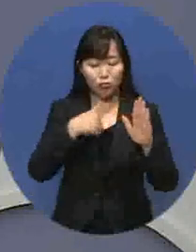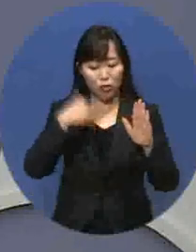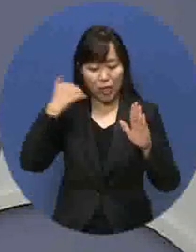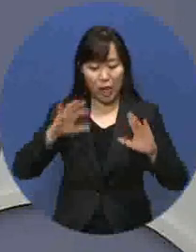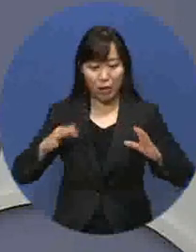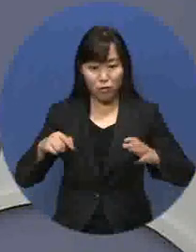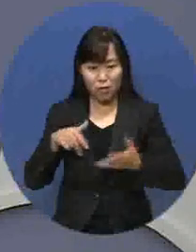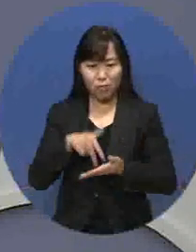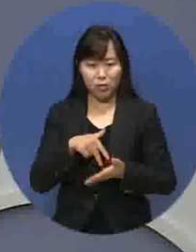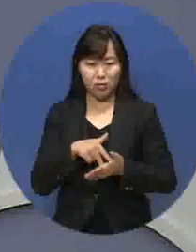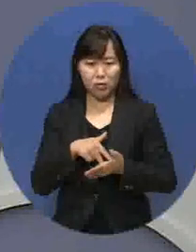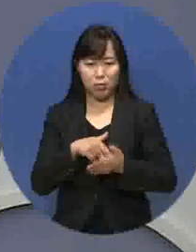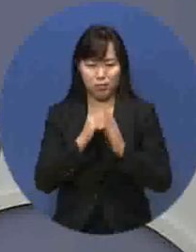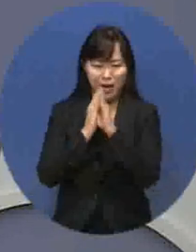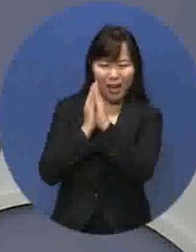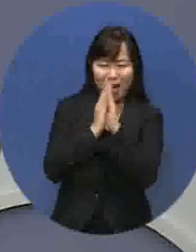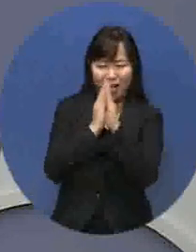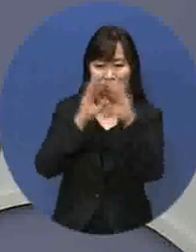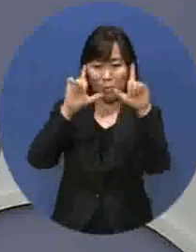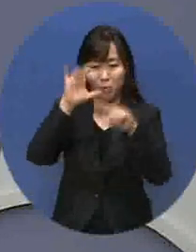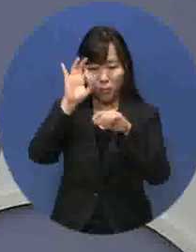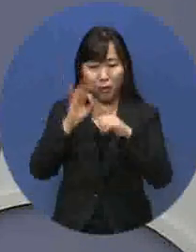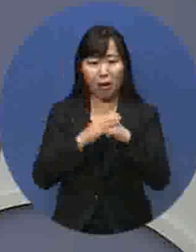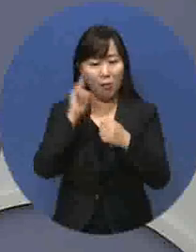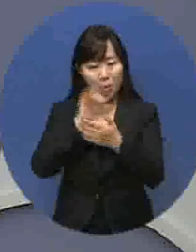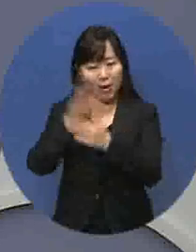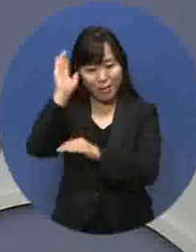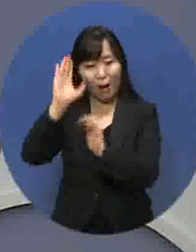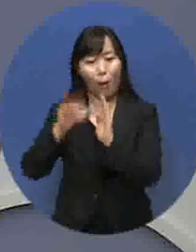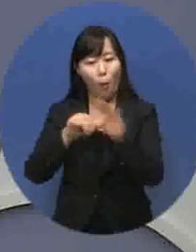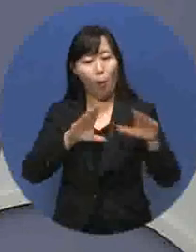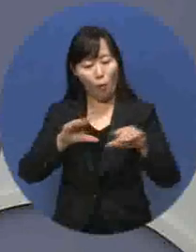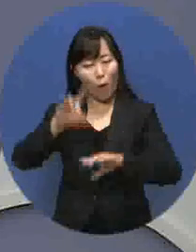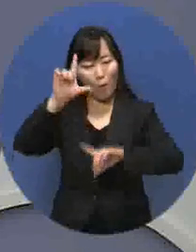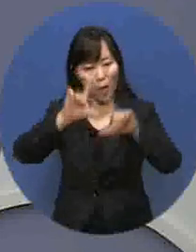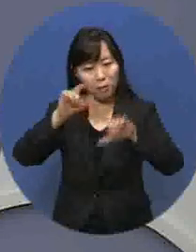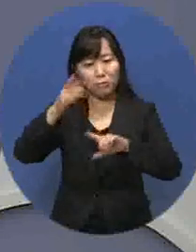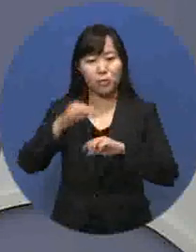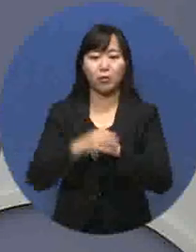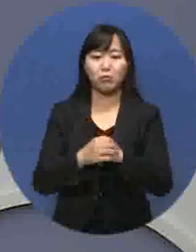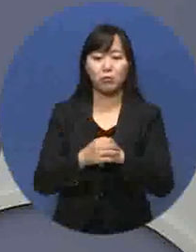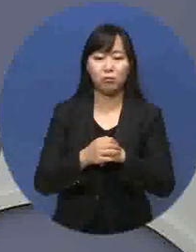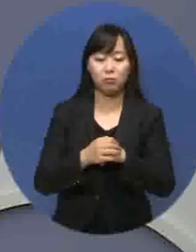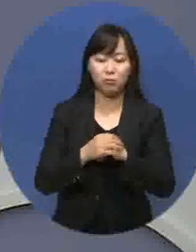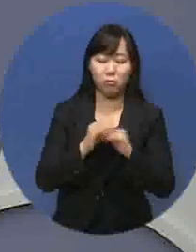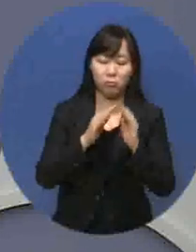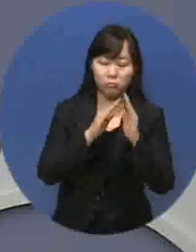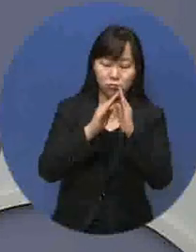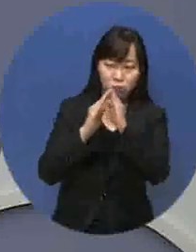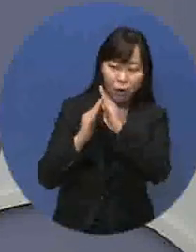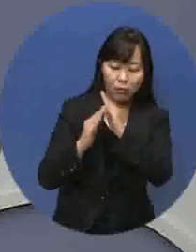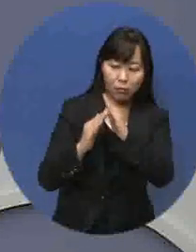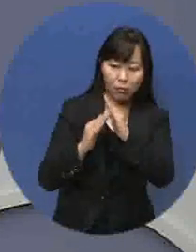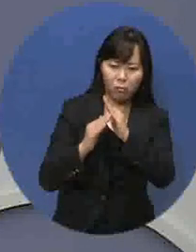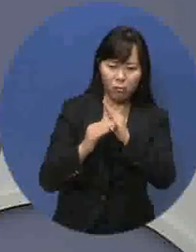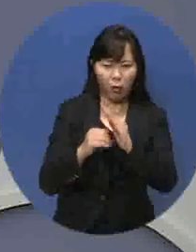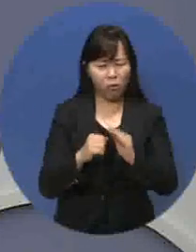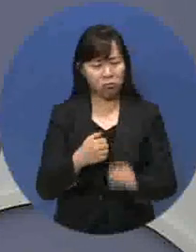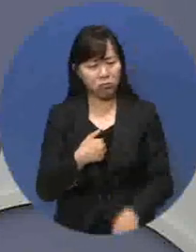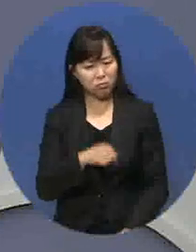약간 이중적인 모습으로 보이잖아요. 평화나 이런 거 얘기할 때는 굉장히 유화적인 모습을 보이다가 또 이렇게 또 엇나갈